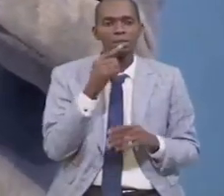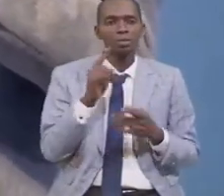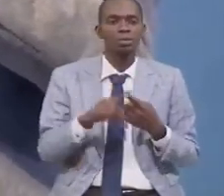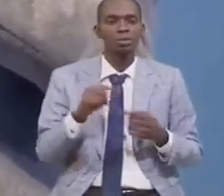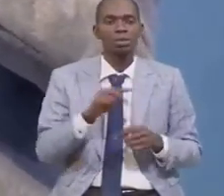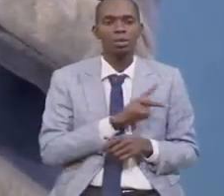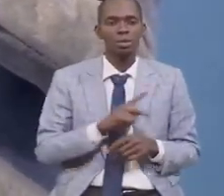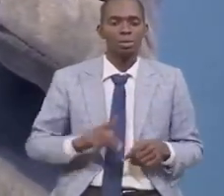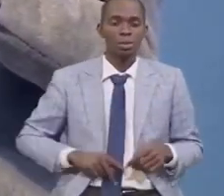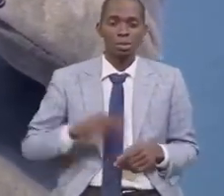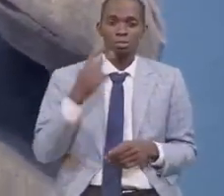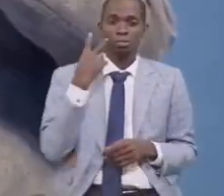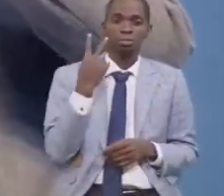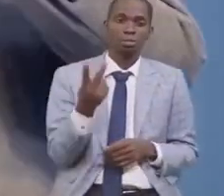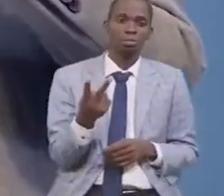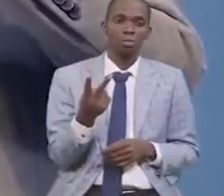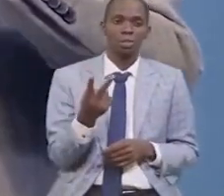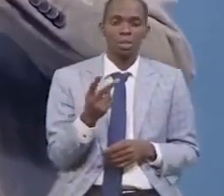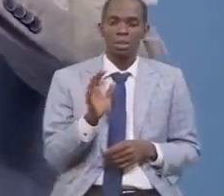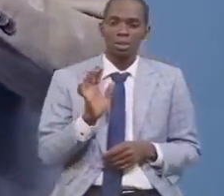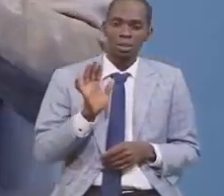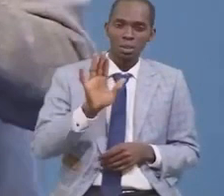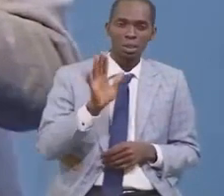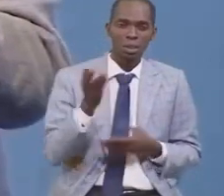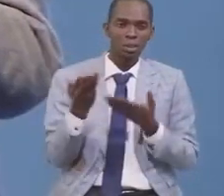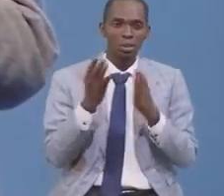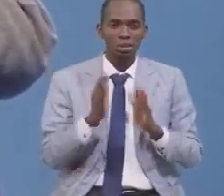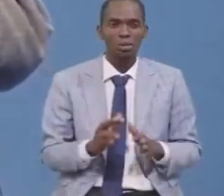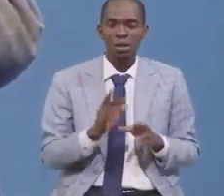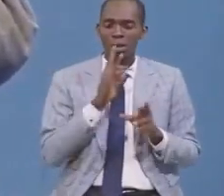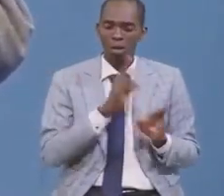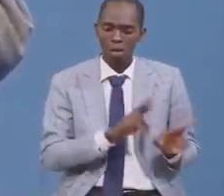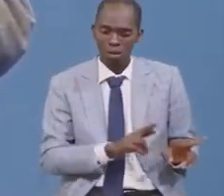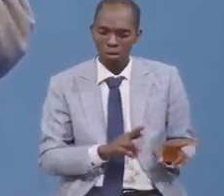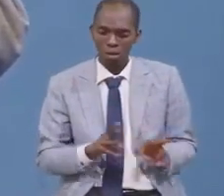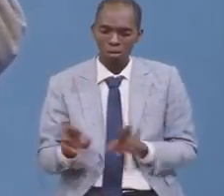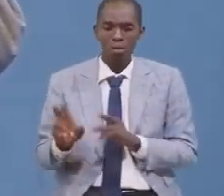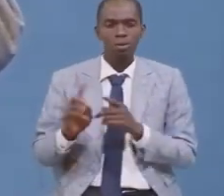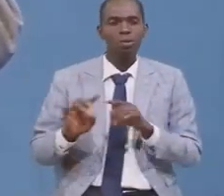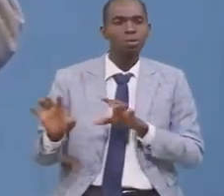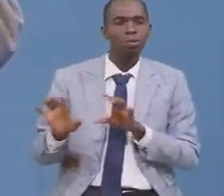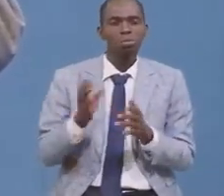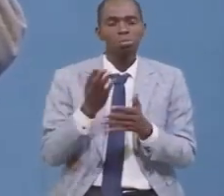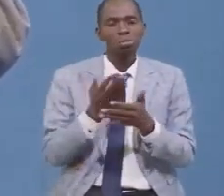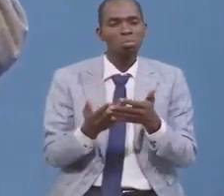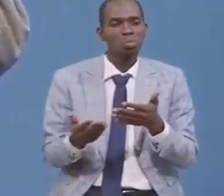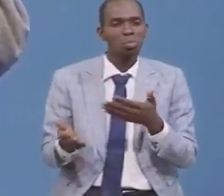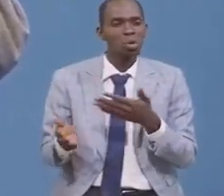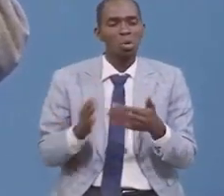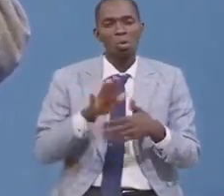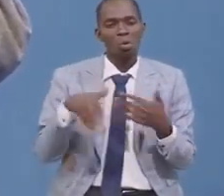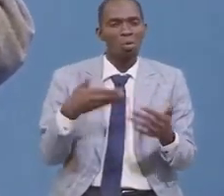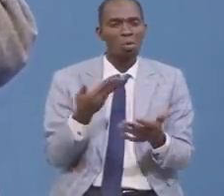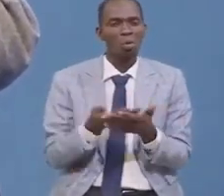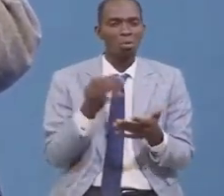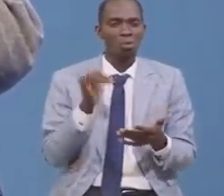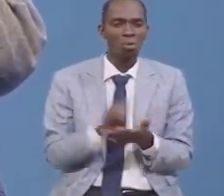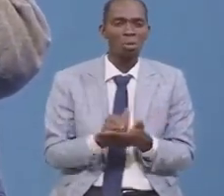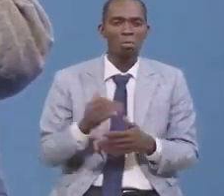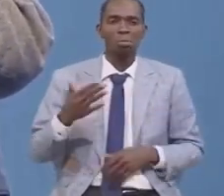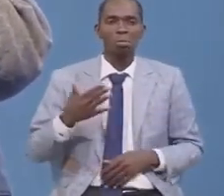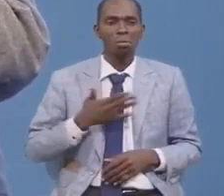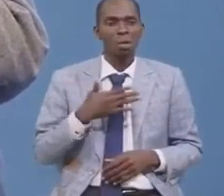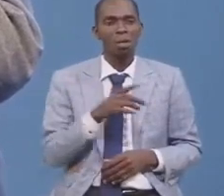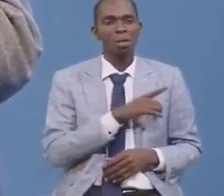king, behold, thy servants are ready to do whatsoever my lord